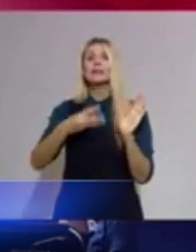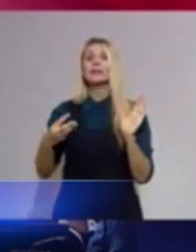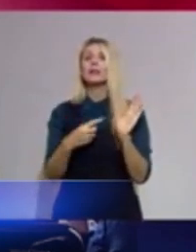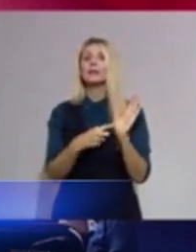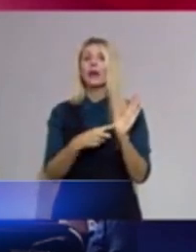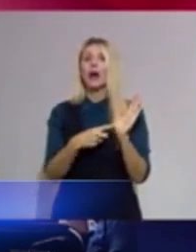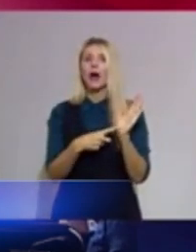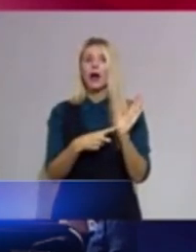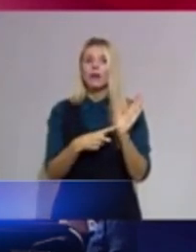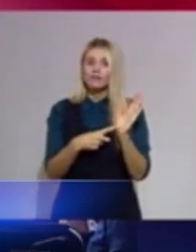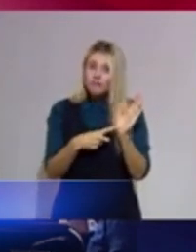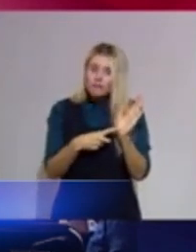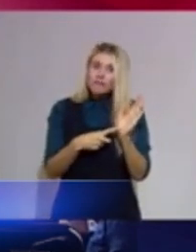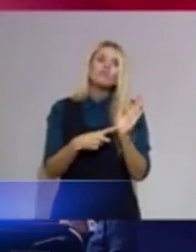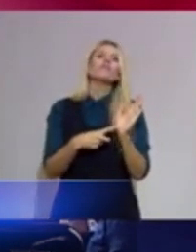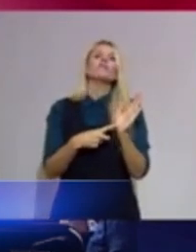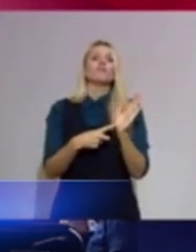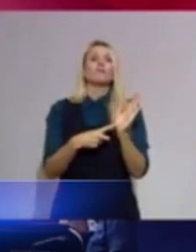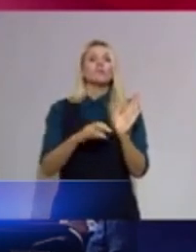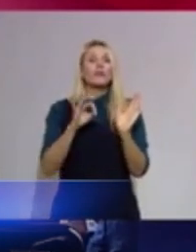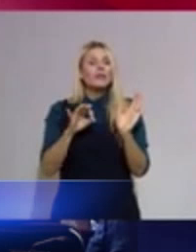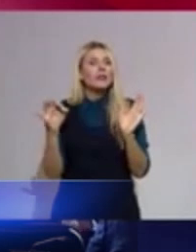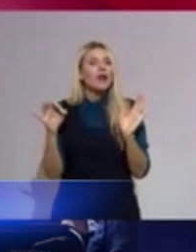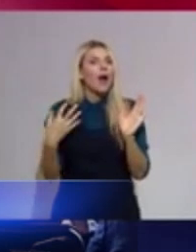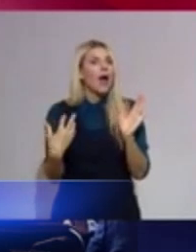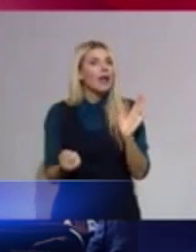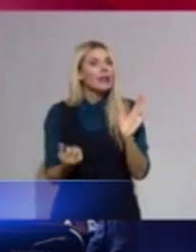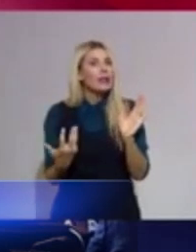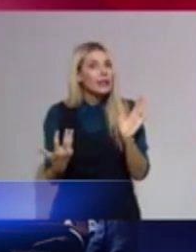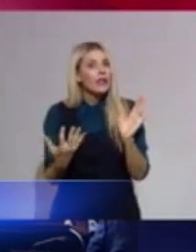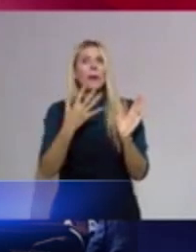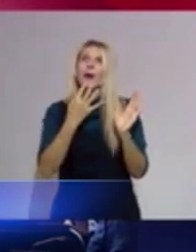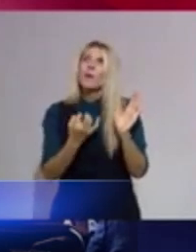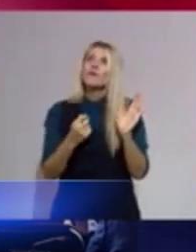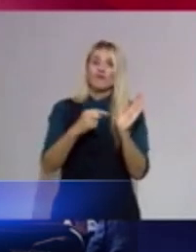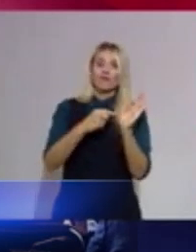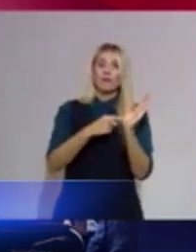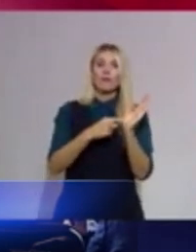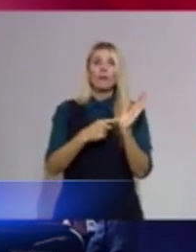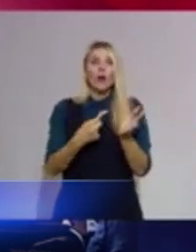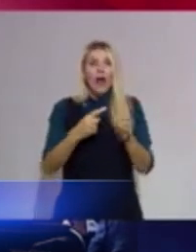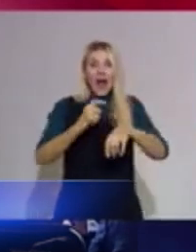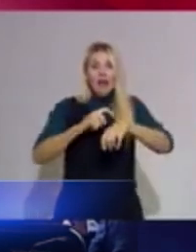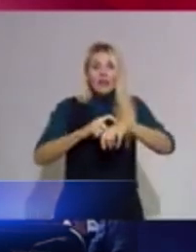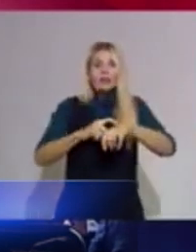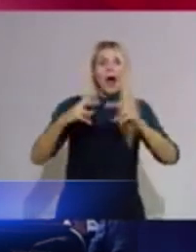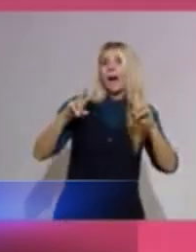θα προέβλεπε υπό οποιαδήποτε συνθήκη μία εντολή η οποία δεν υπόκειται σε